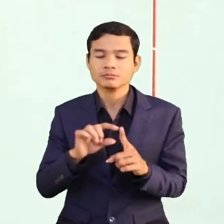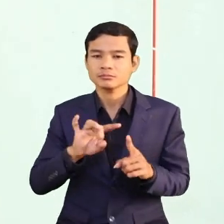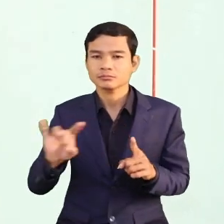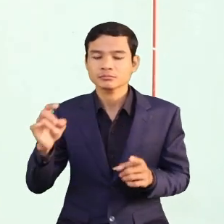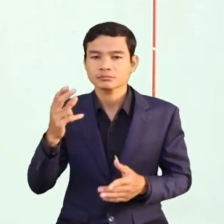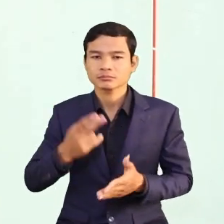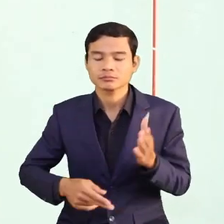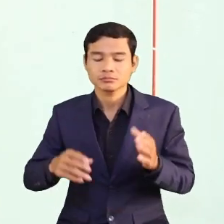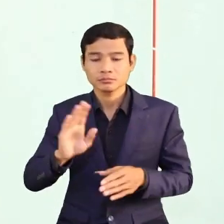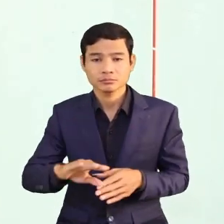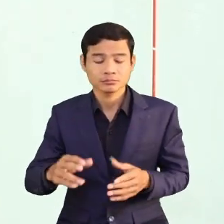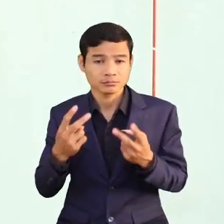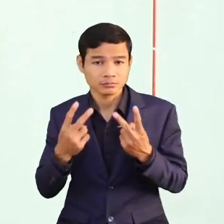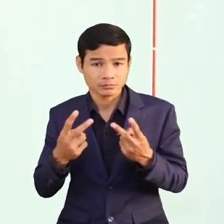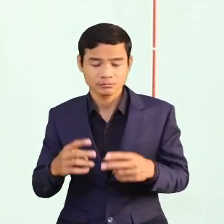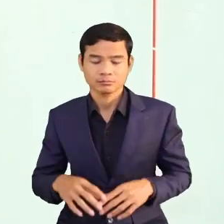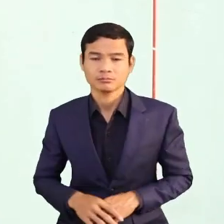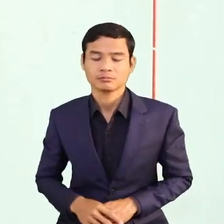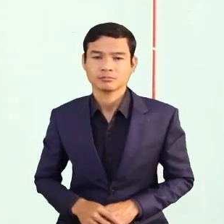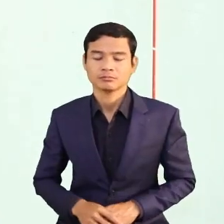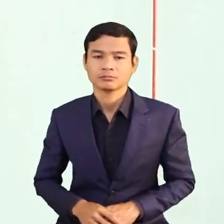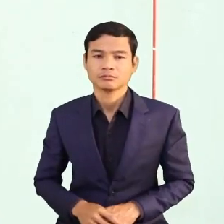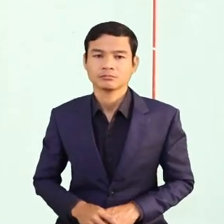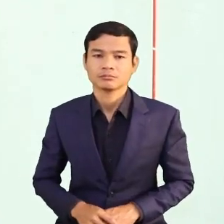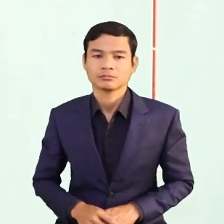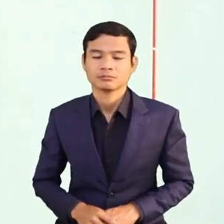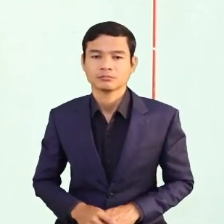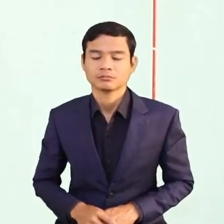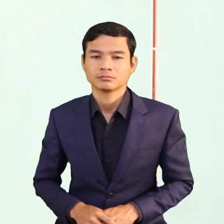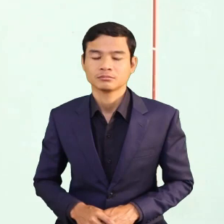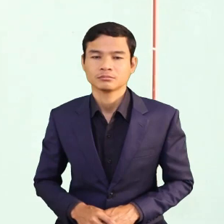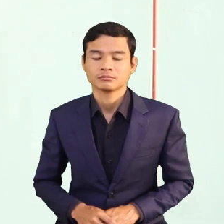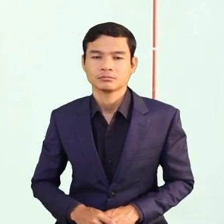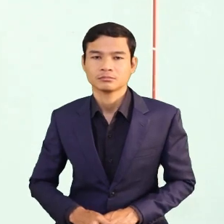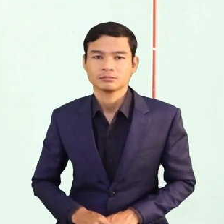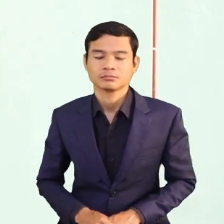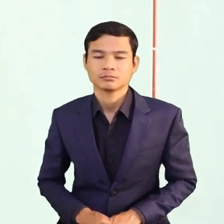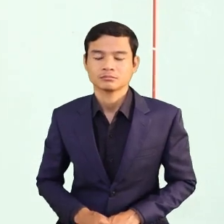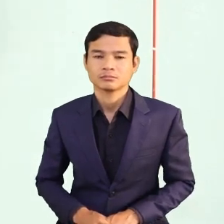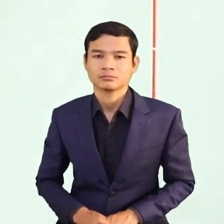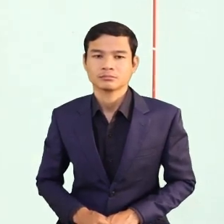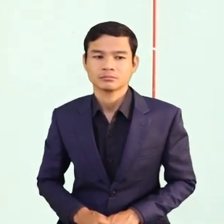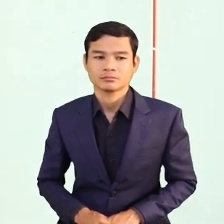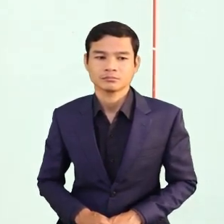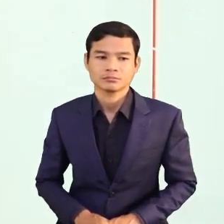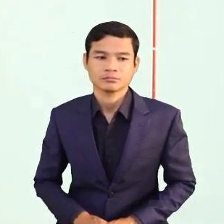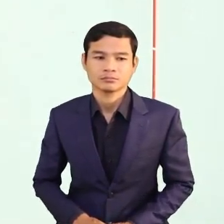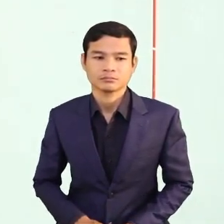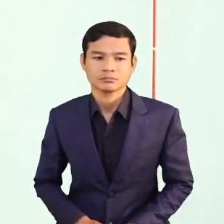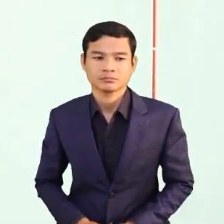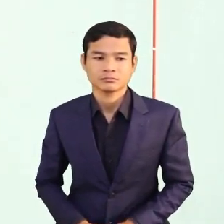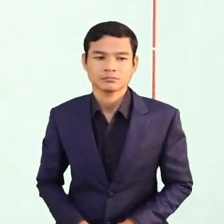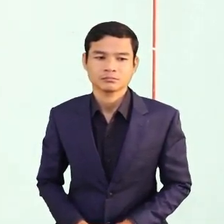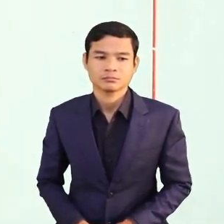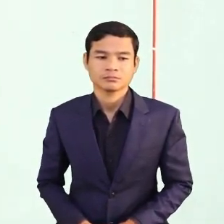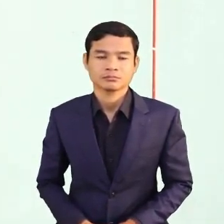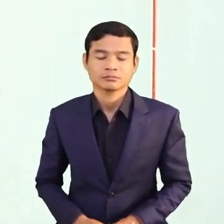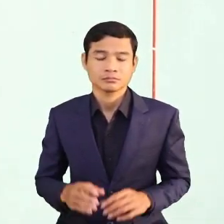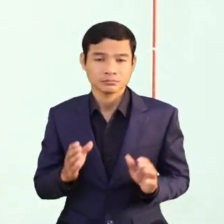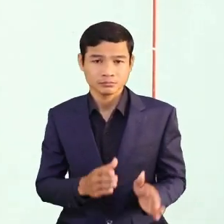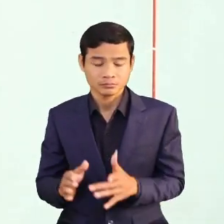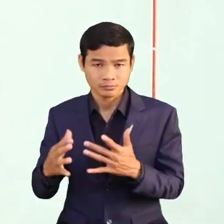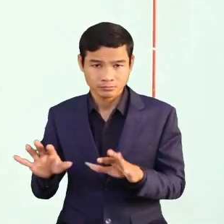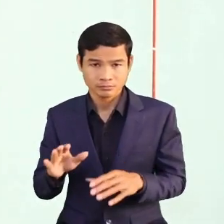ได้จ้าเตรียมรถรั